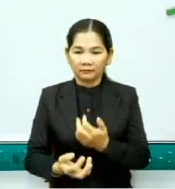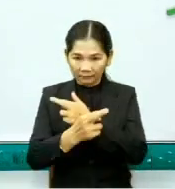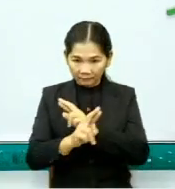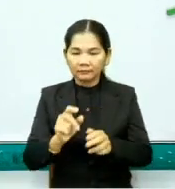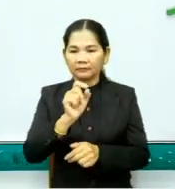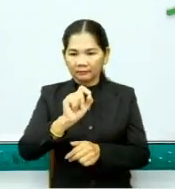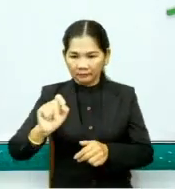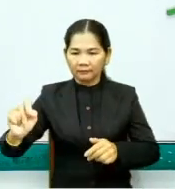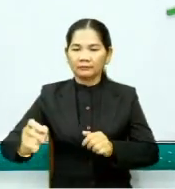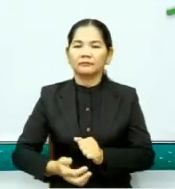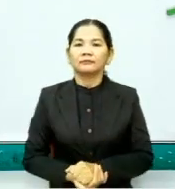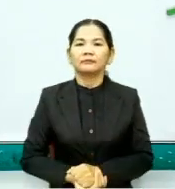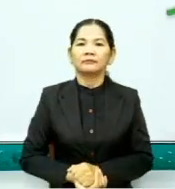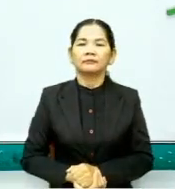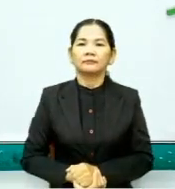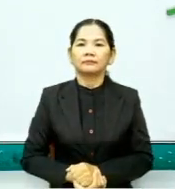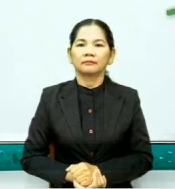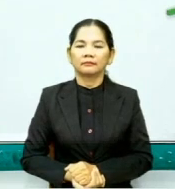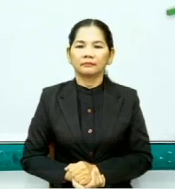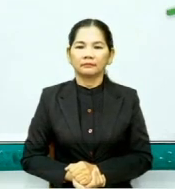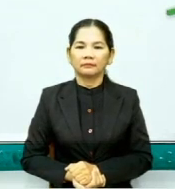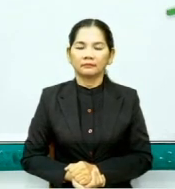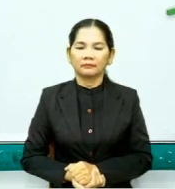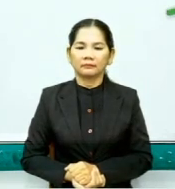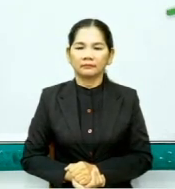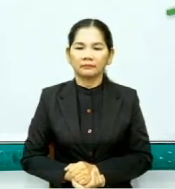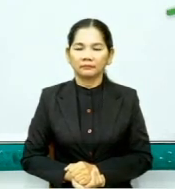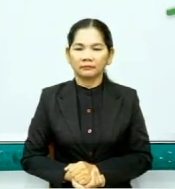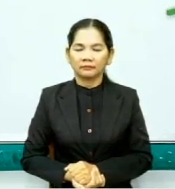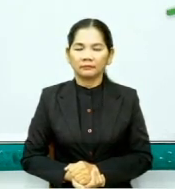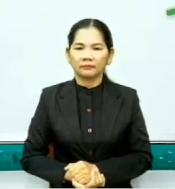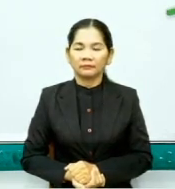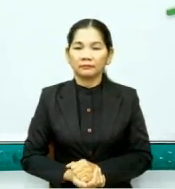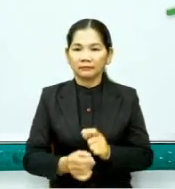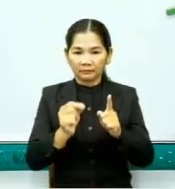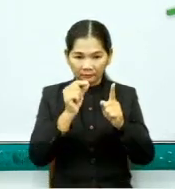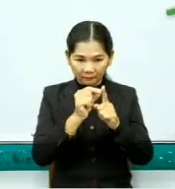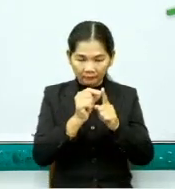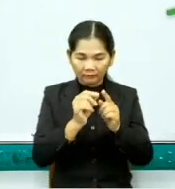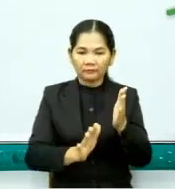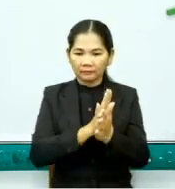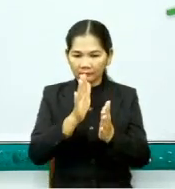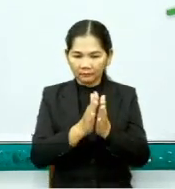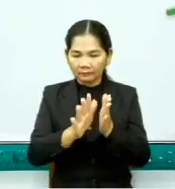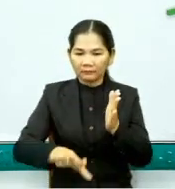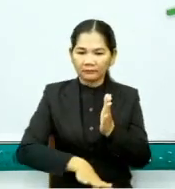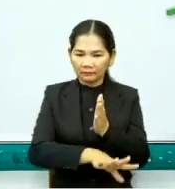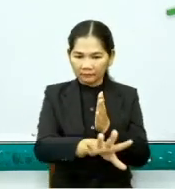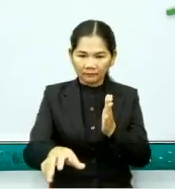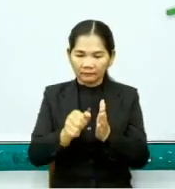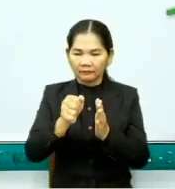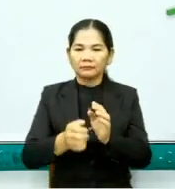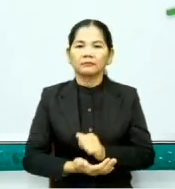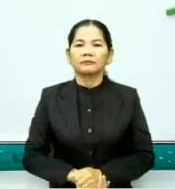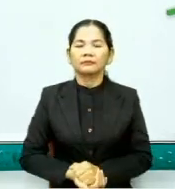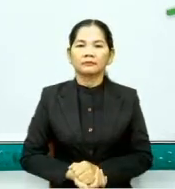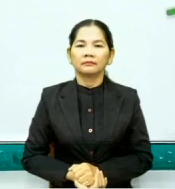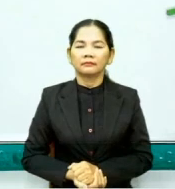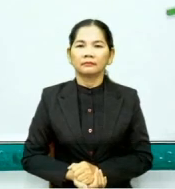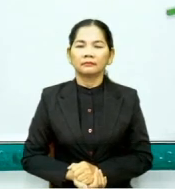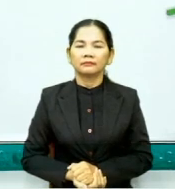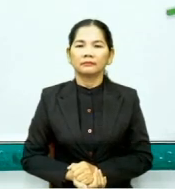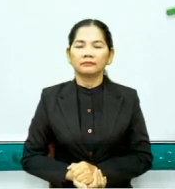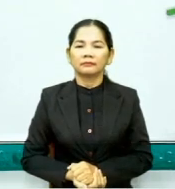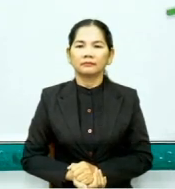xê. Chà chẳng con châu bằng tốt. Pro tế Campuchia.